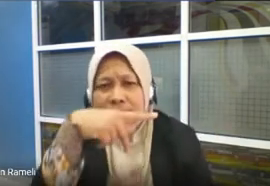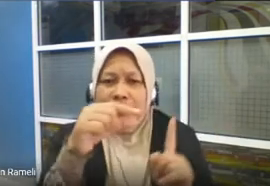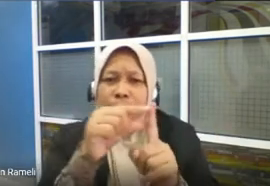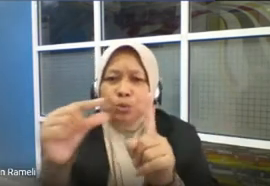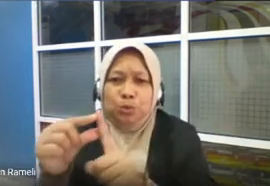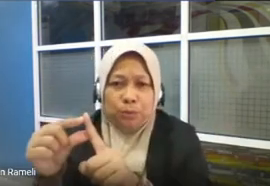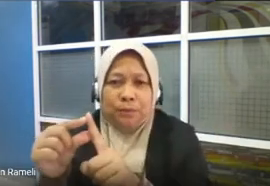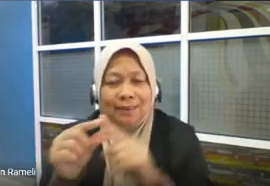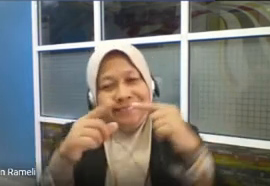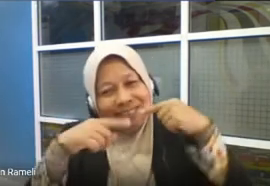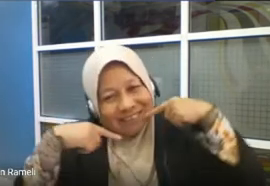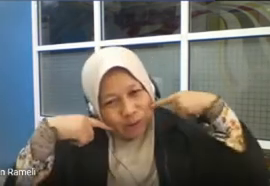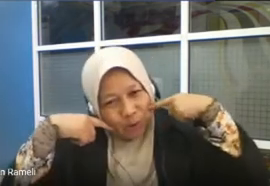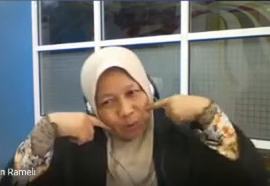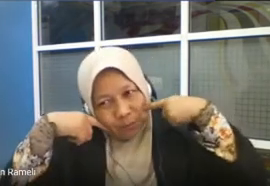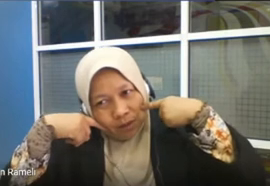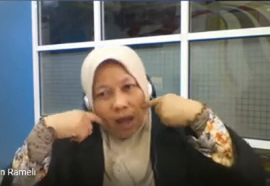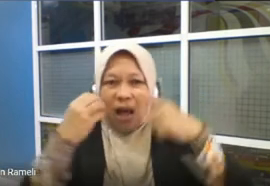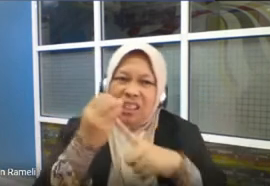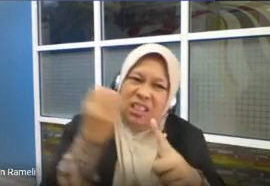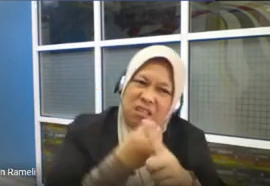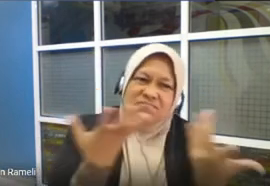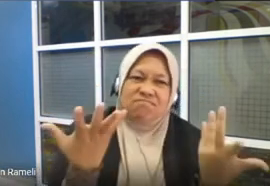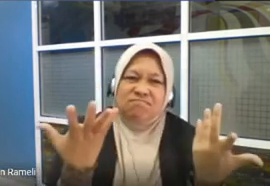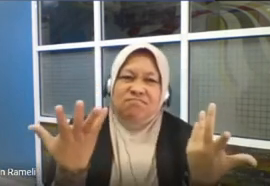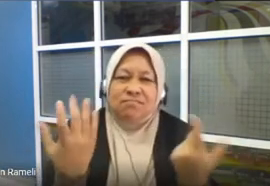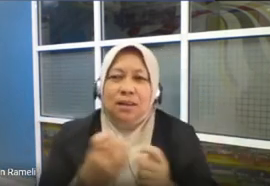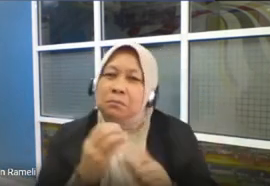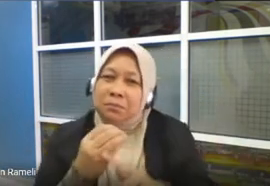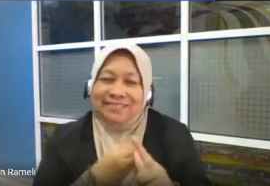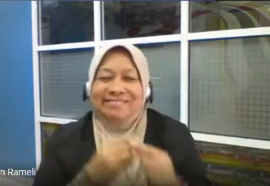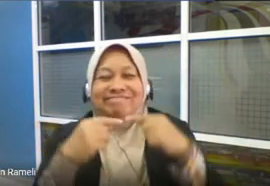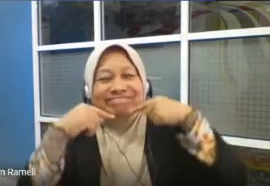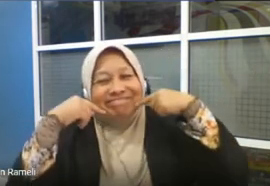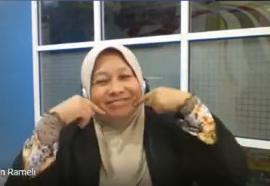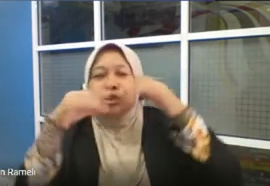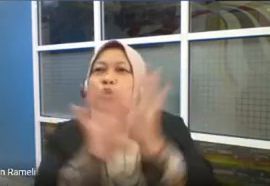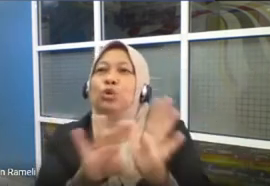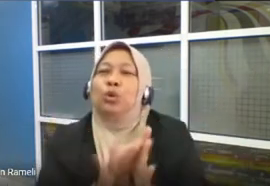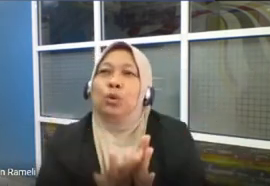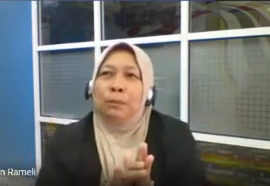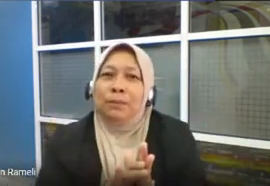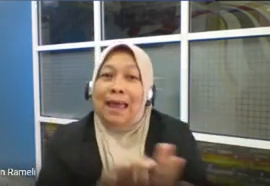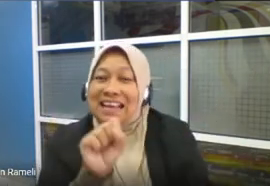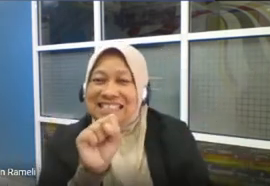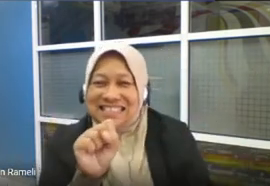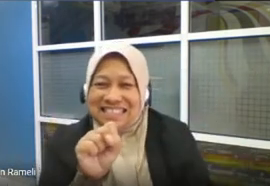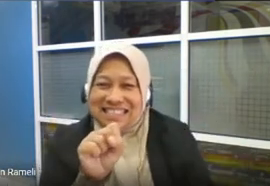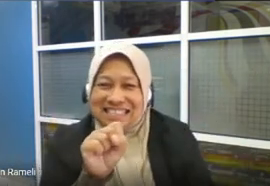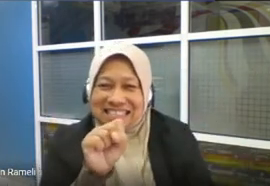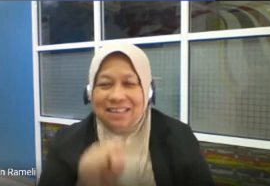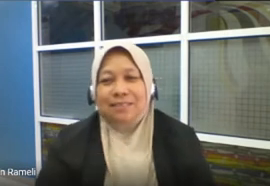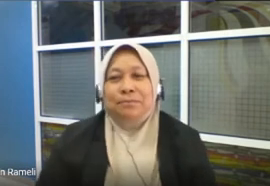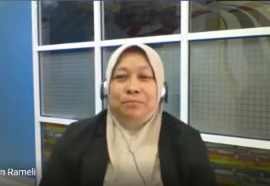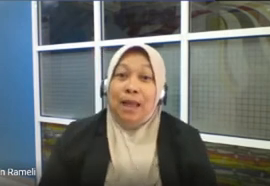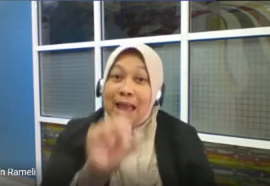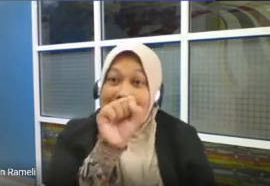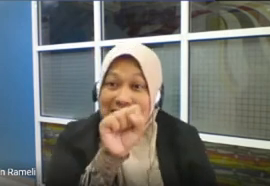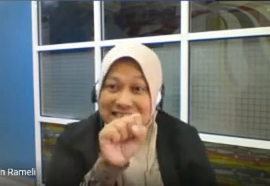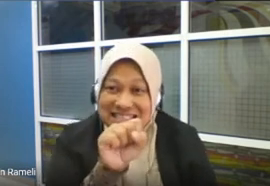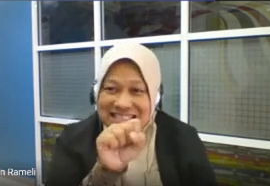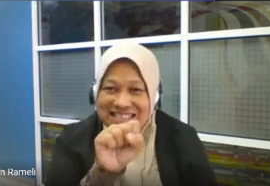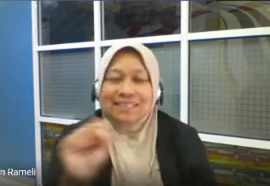adalah sifat huruf tersebut menyebabkan muka kita tersenyum. Contohnya apa? S, okey. Bila sebut S,